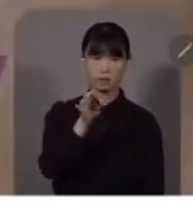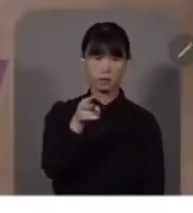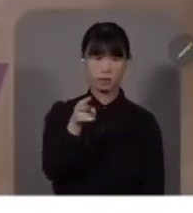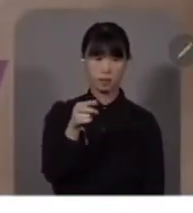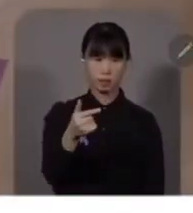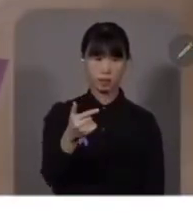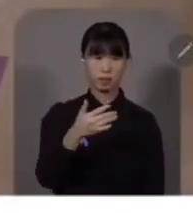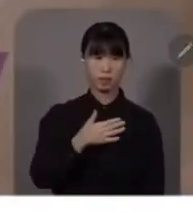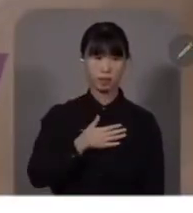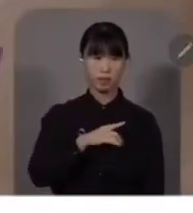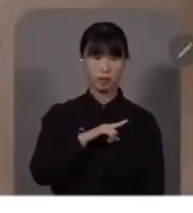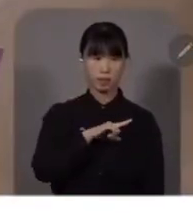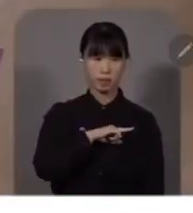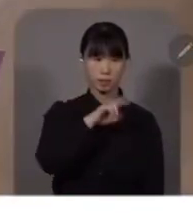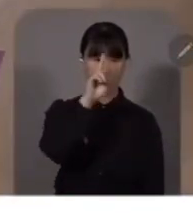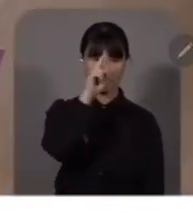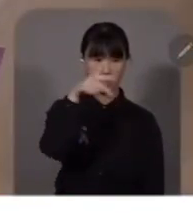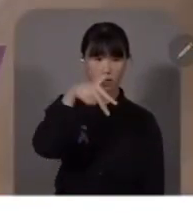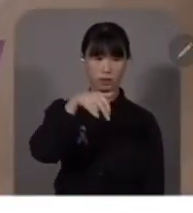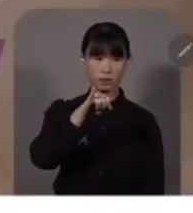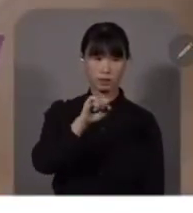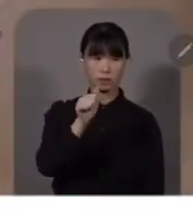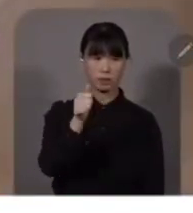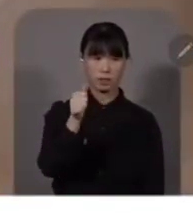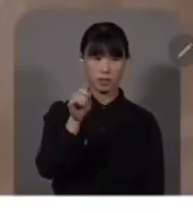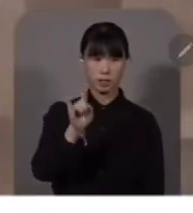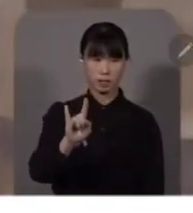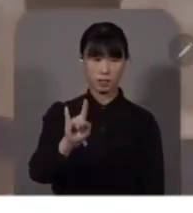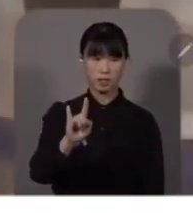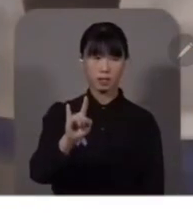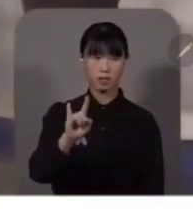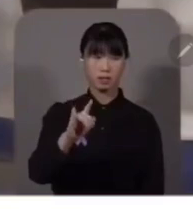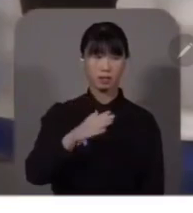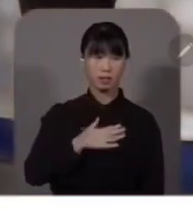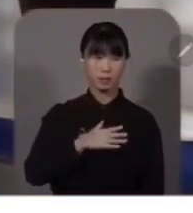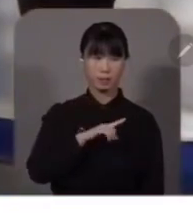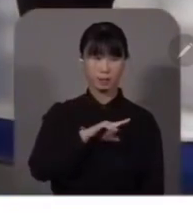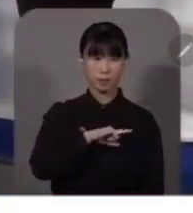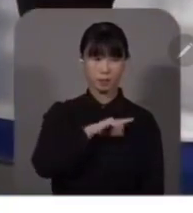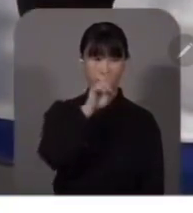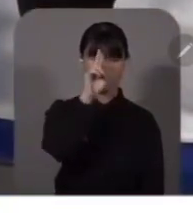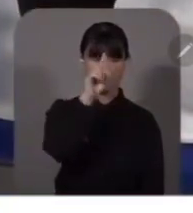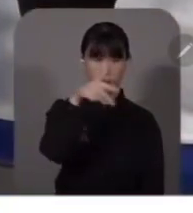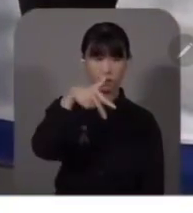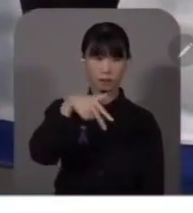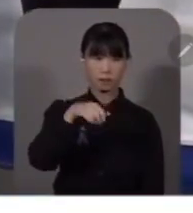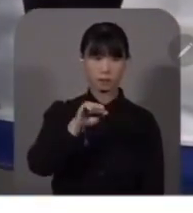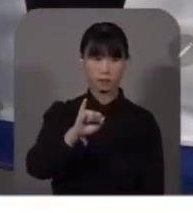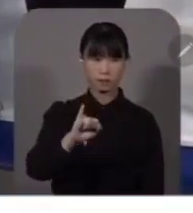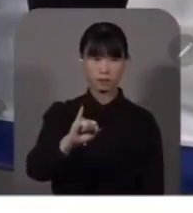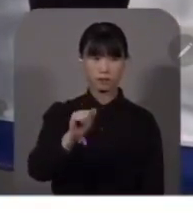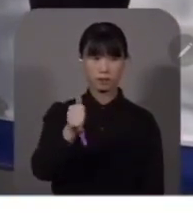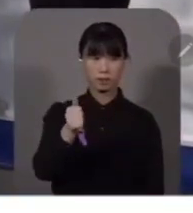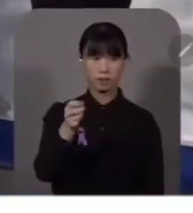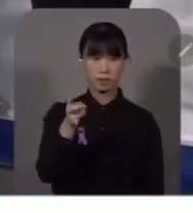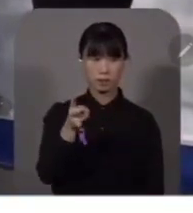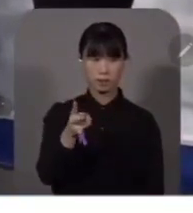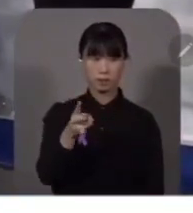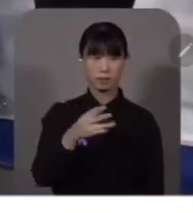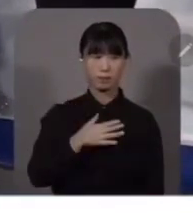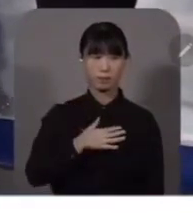박시연. 내 이름은 박지혜. 내 이름은 박지혜.